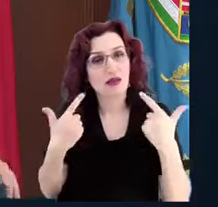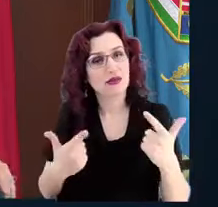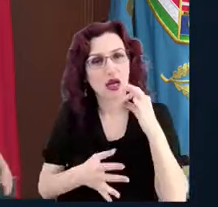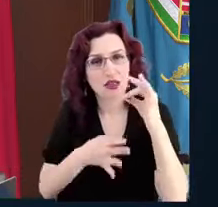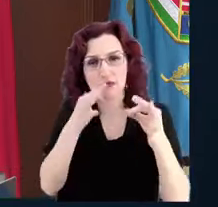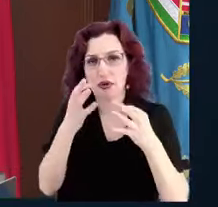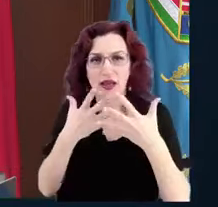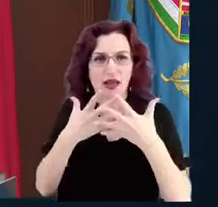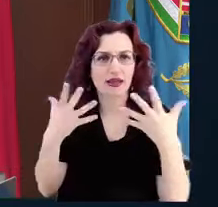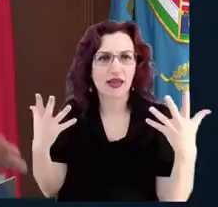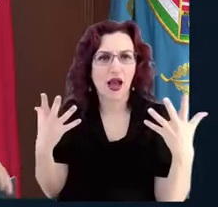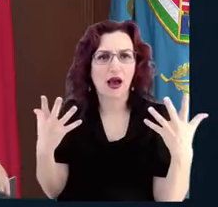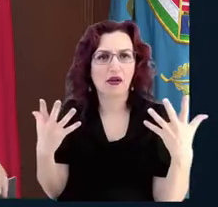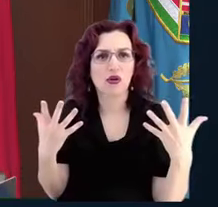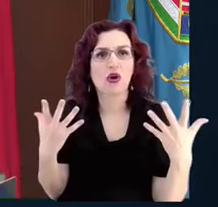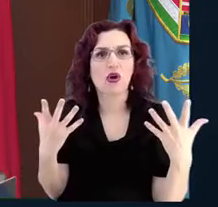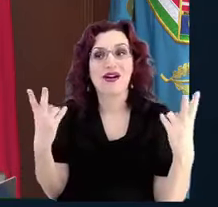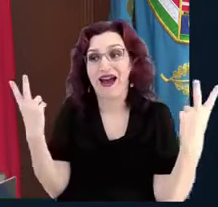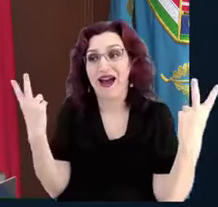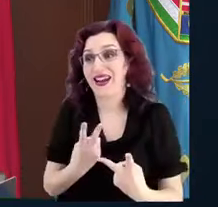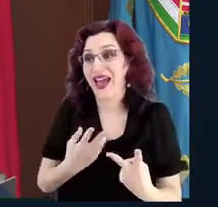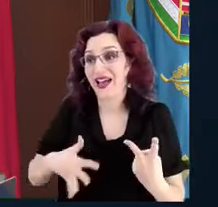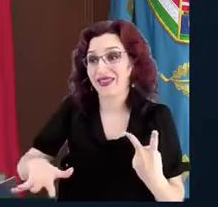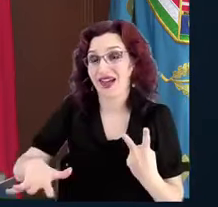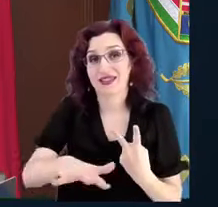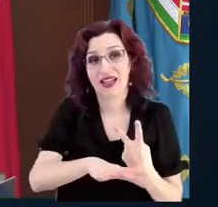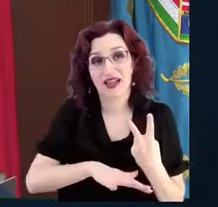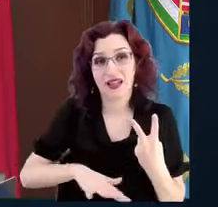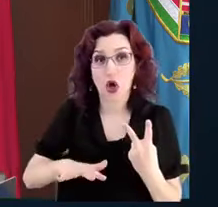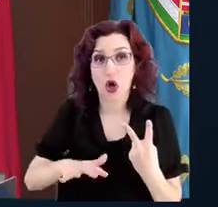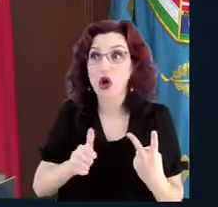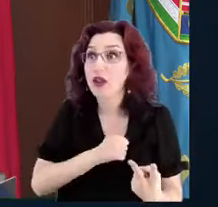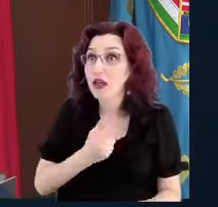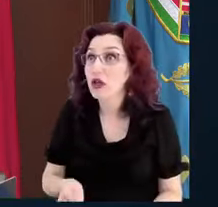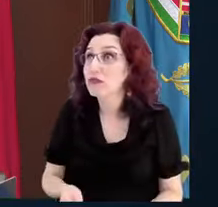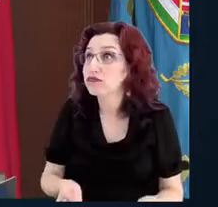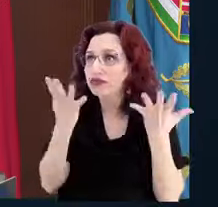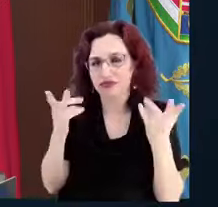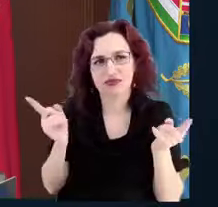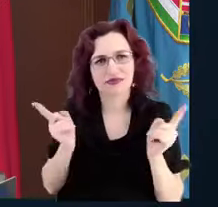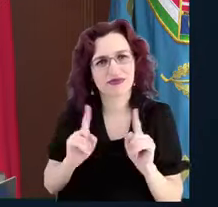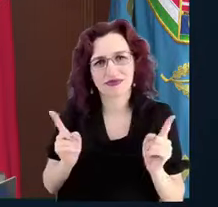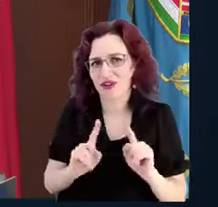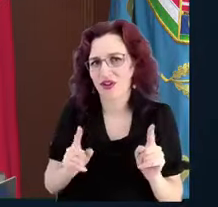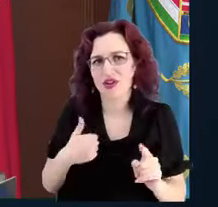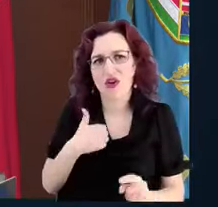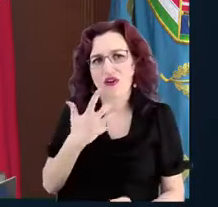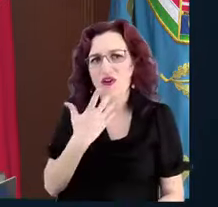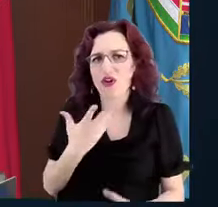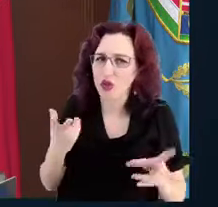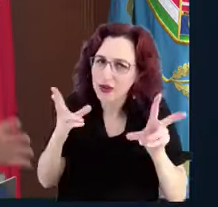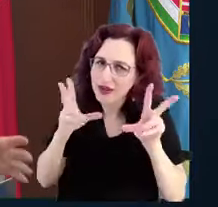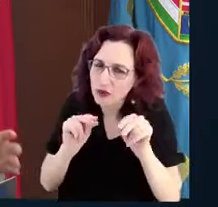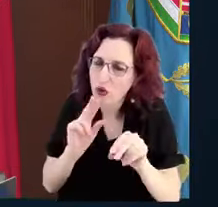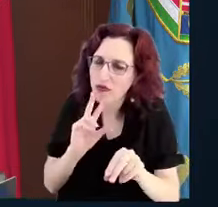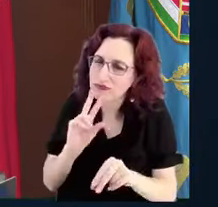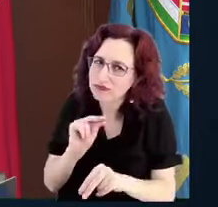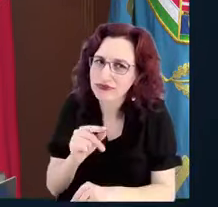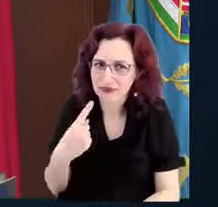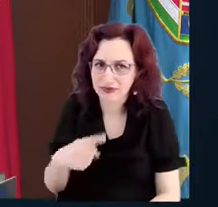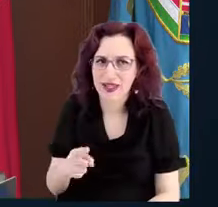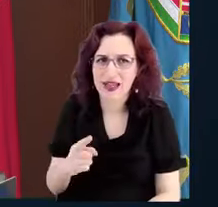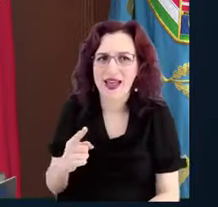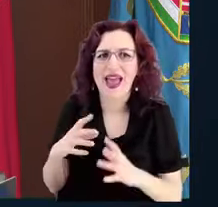che non è una realtà che nasce da sola io ho solo bisogno diciamo di recuperare questa sottolineatura l'ente bilaterale è